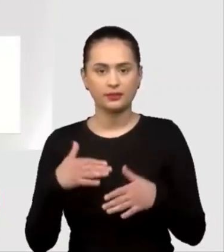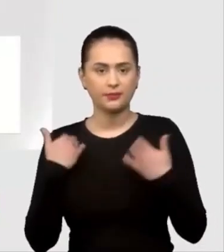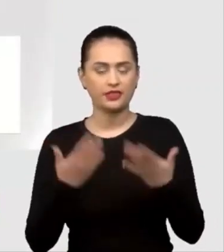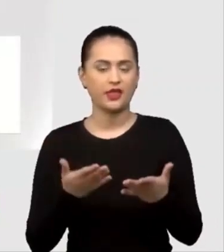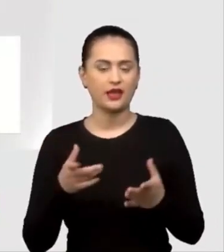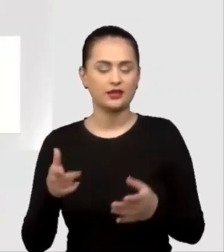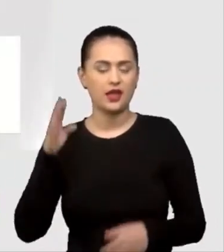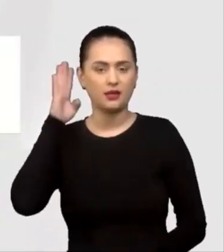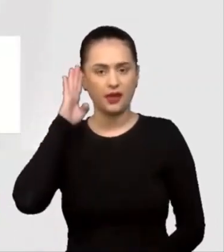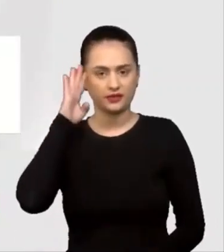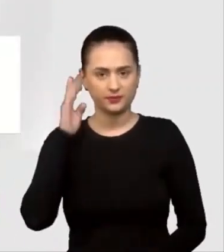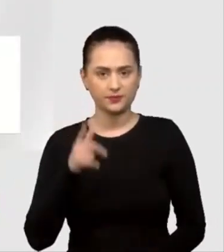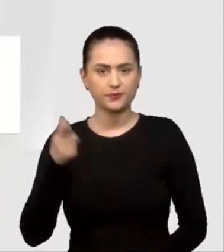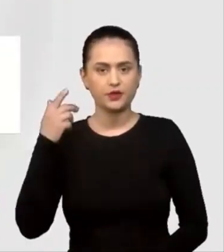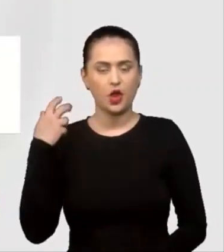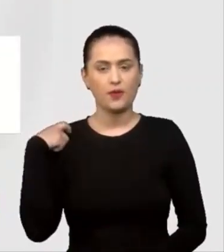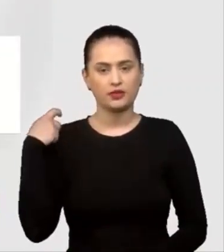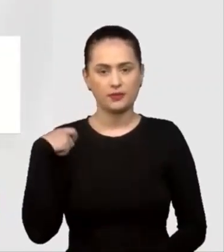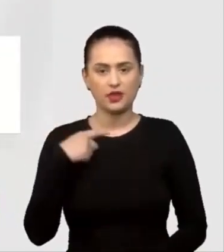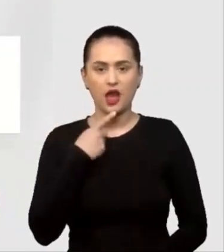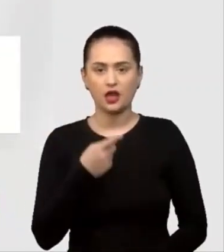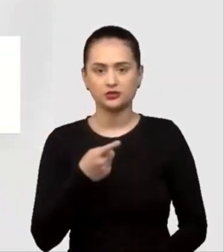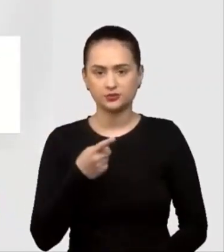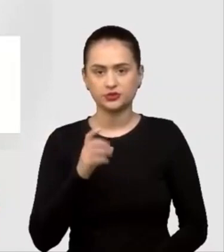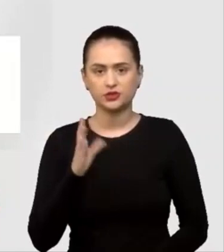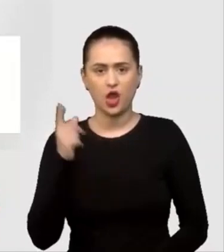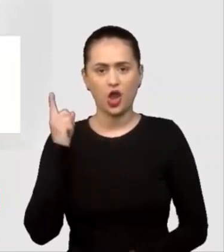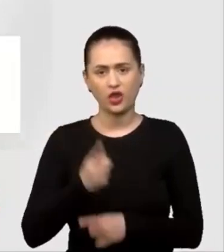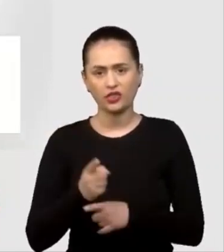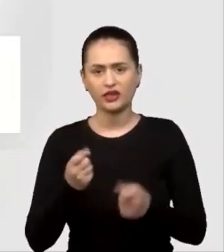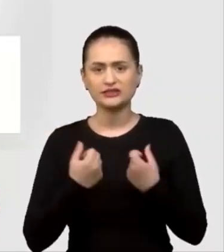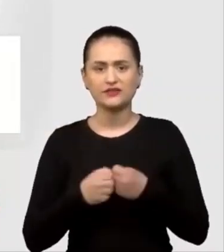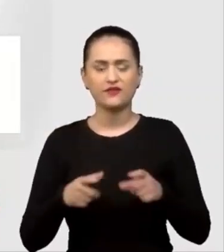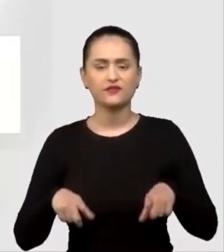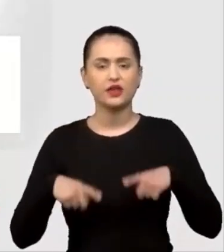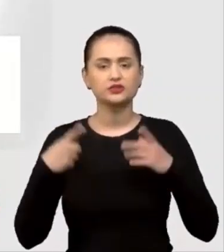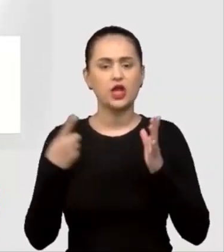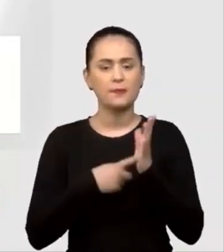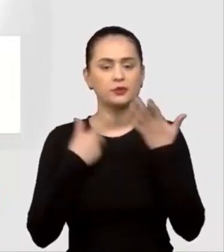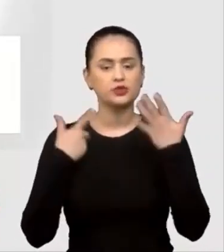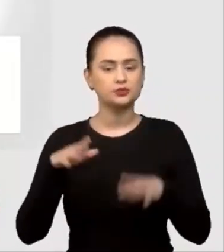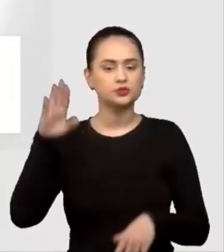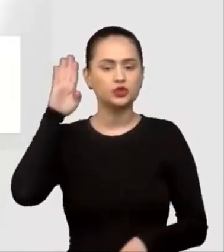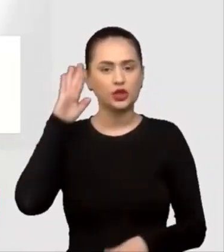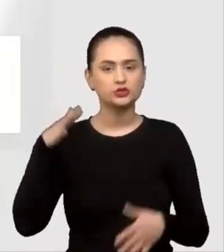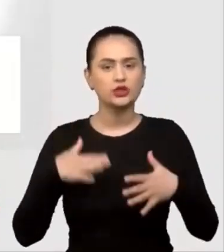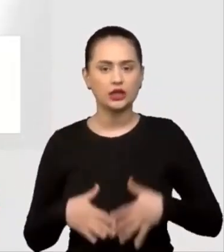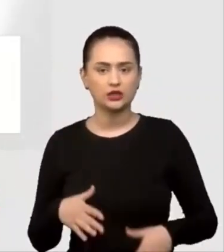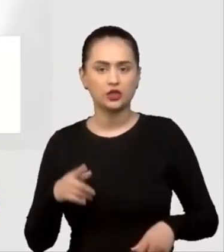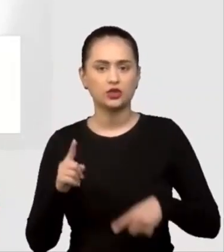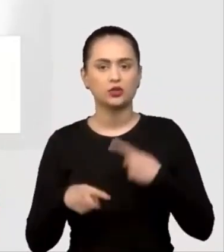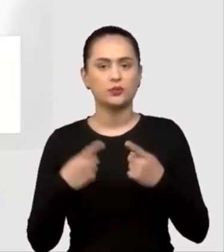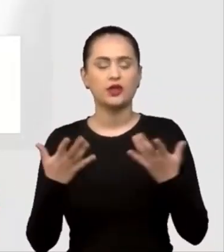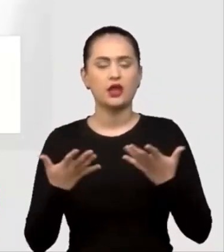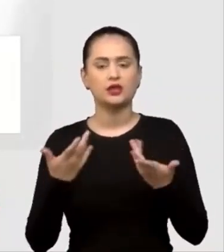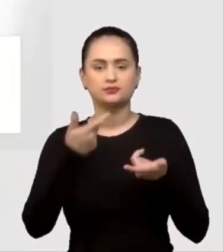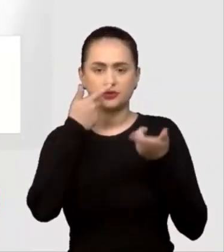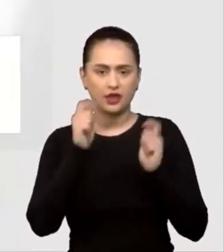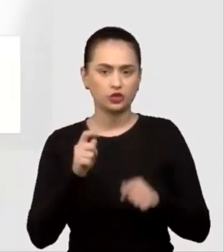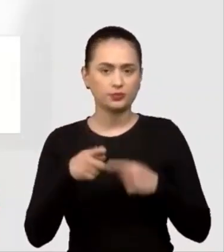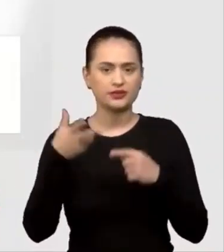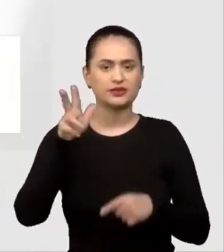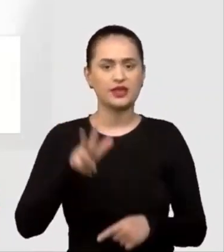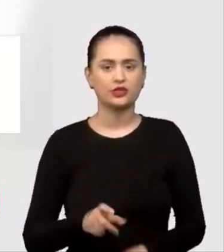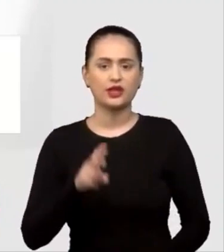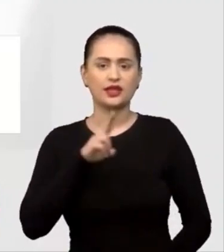Predarea batalionului. Comandantul regimentului Azov a declarat că a ordonat salvarea vieții a 1700 de soldați ucraineni care s-au